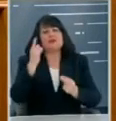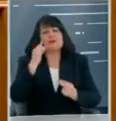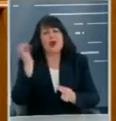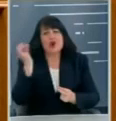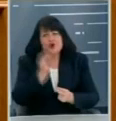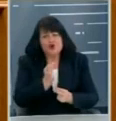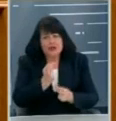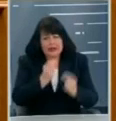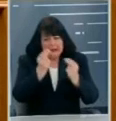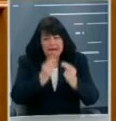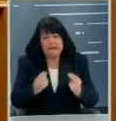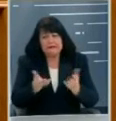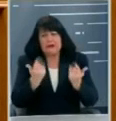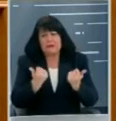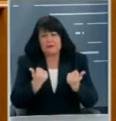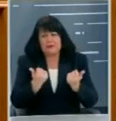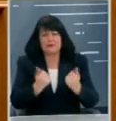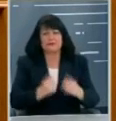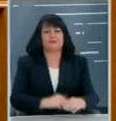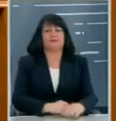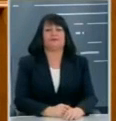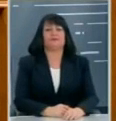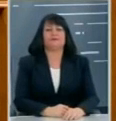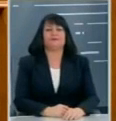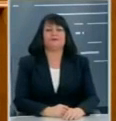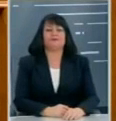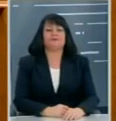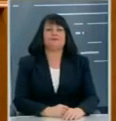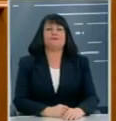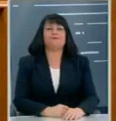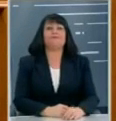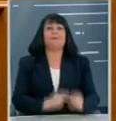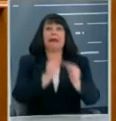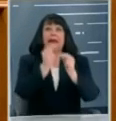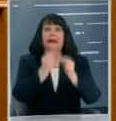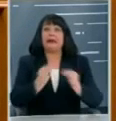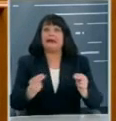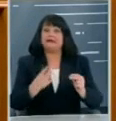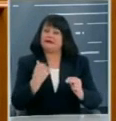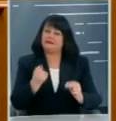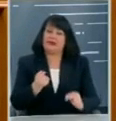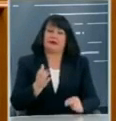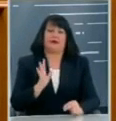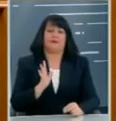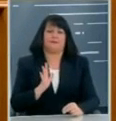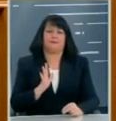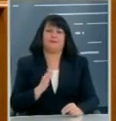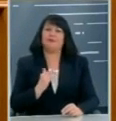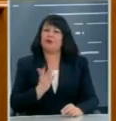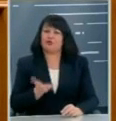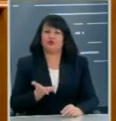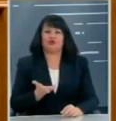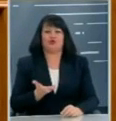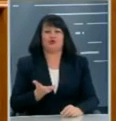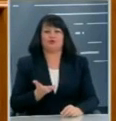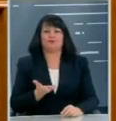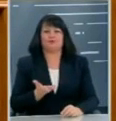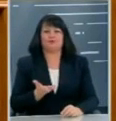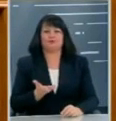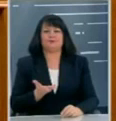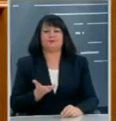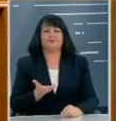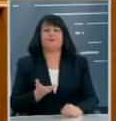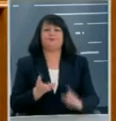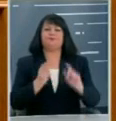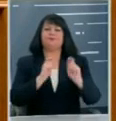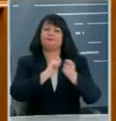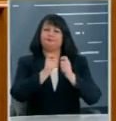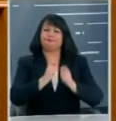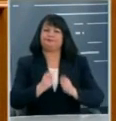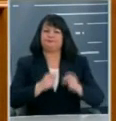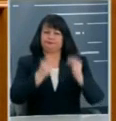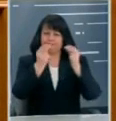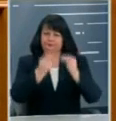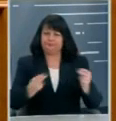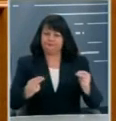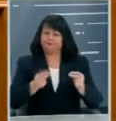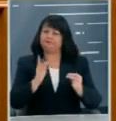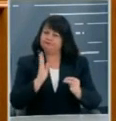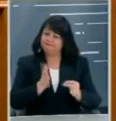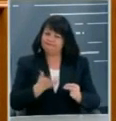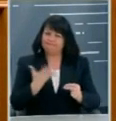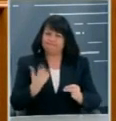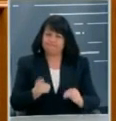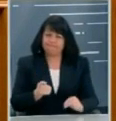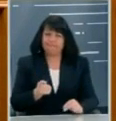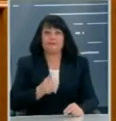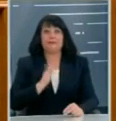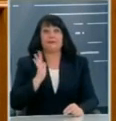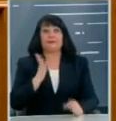εκδοχή. Η διέξοδος ωστόσο υπάρχει. Και ο χώρος για προθετικές λύσεις μπορεί να υπάρξει αν